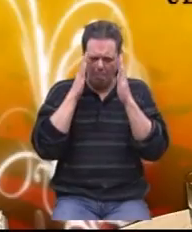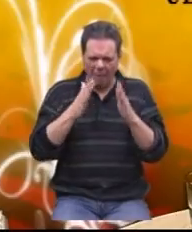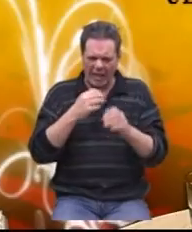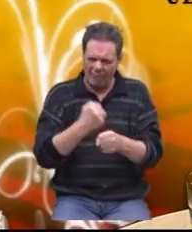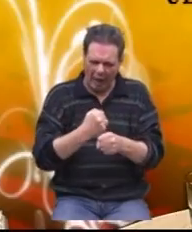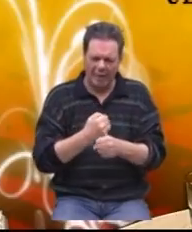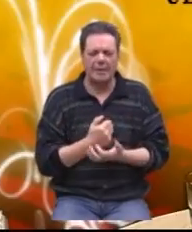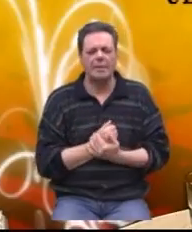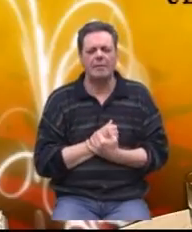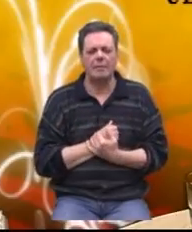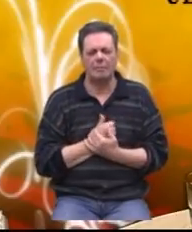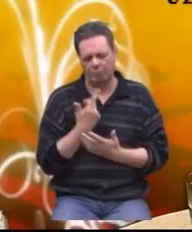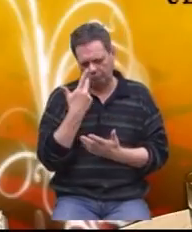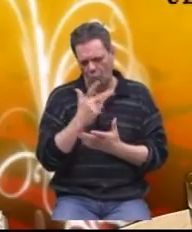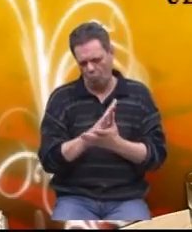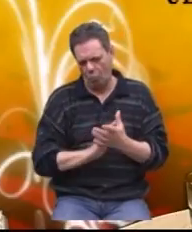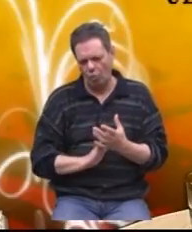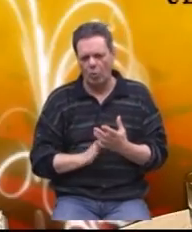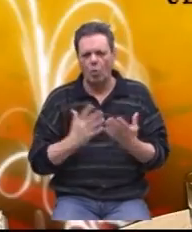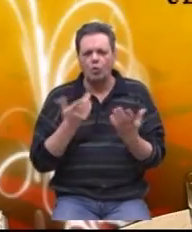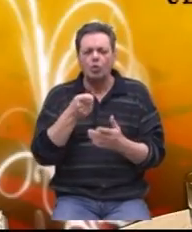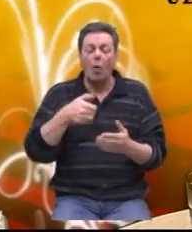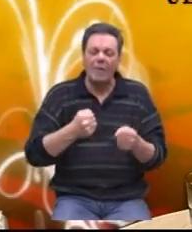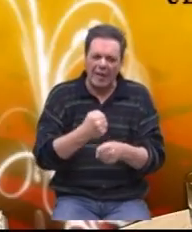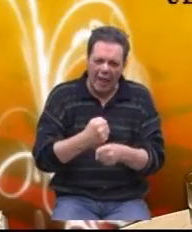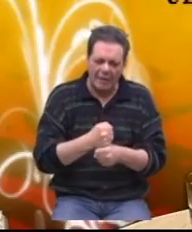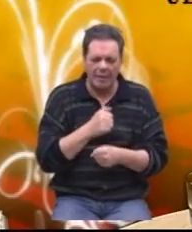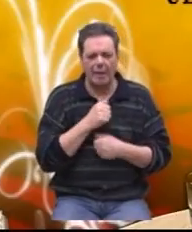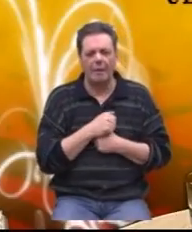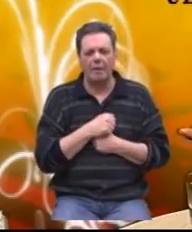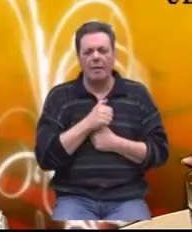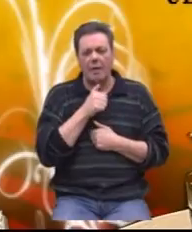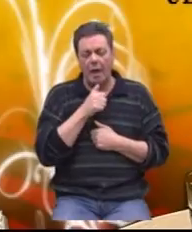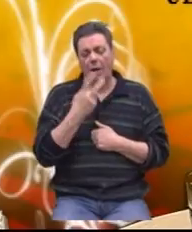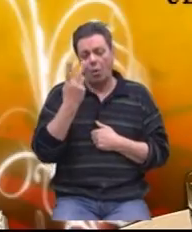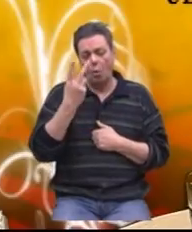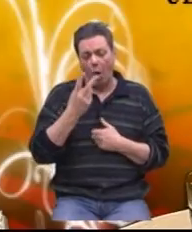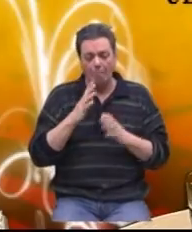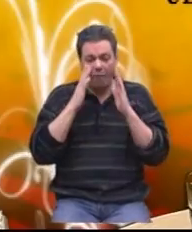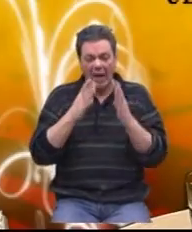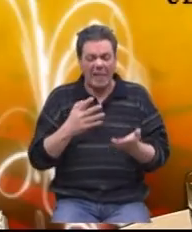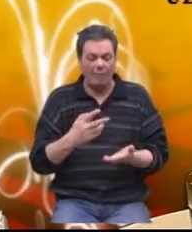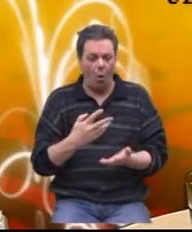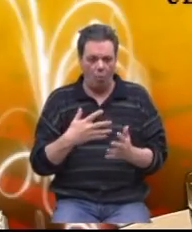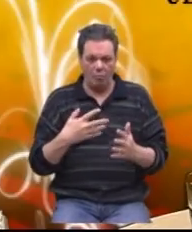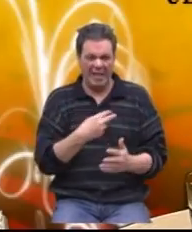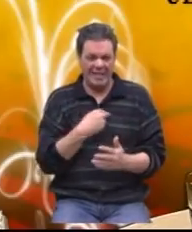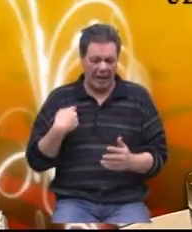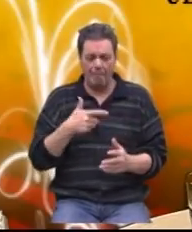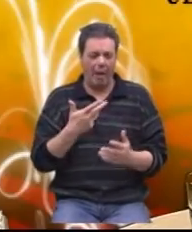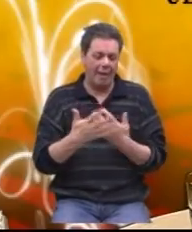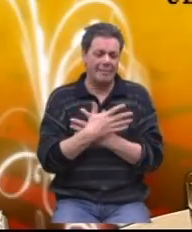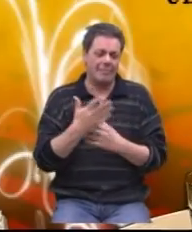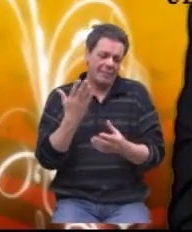funkcionira? Za početak, što vi radite? I to je ipak povjerenstvo grada Zagreba za zaštitu prava pacijenata, je li